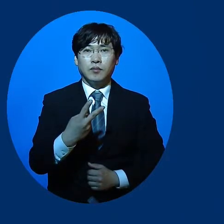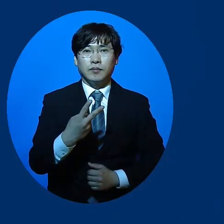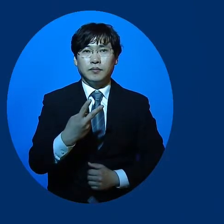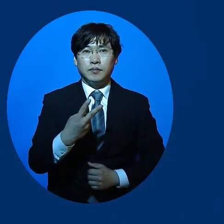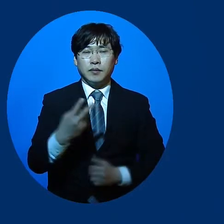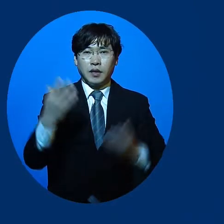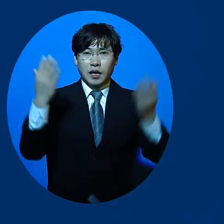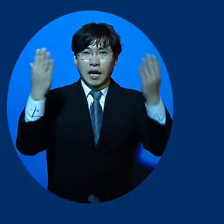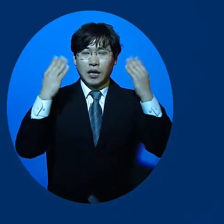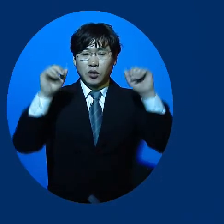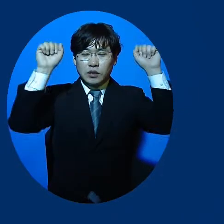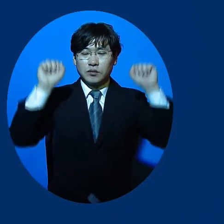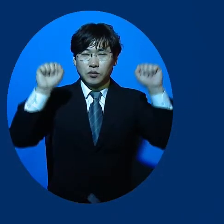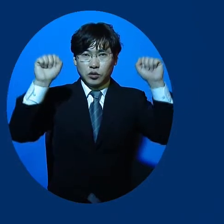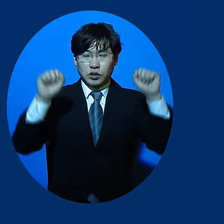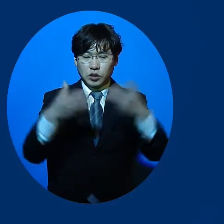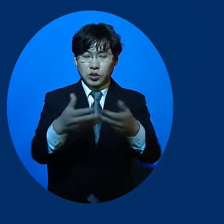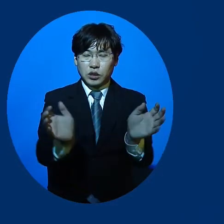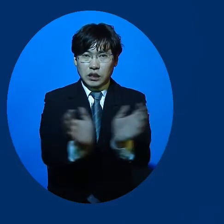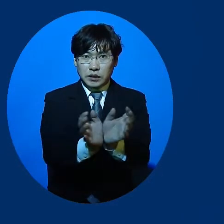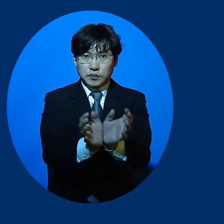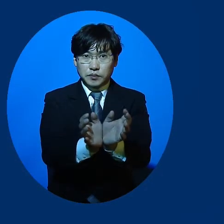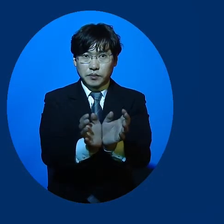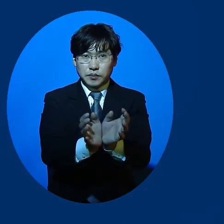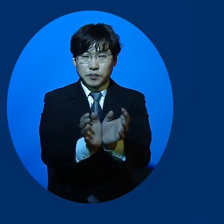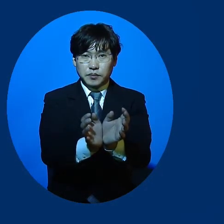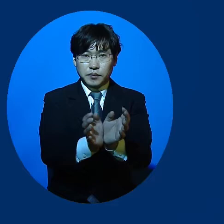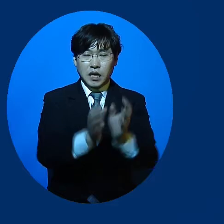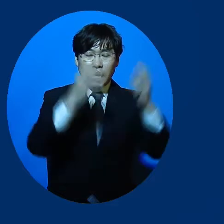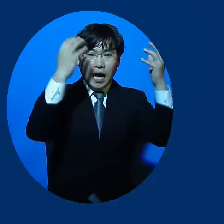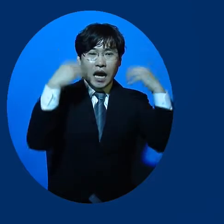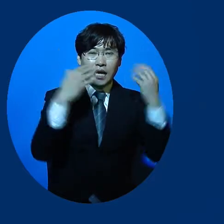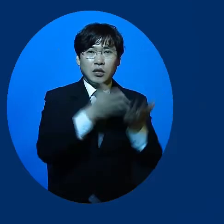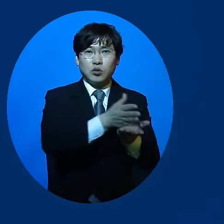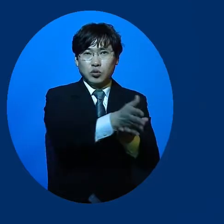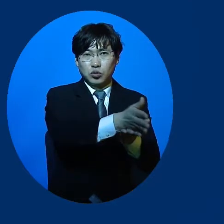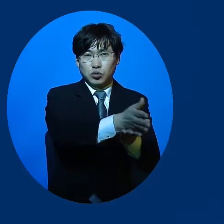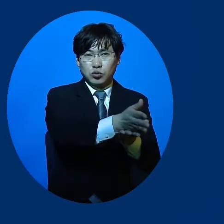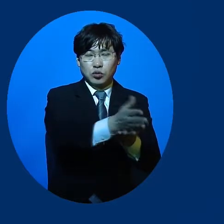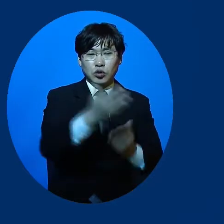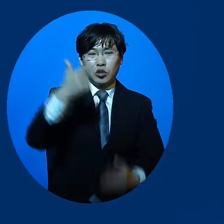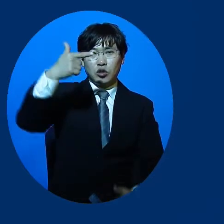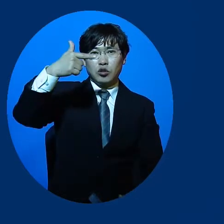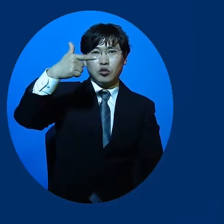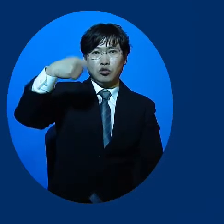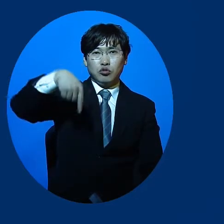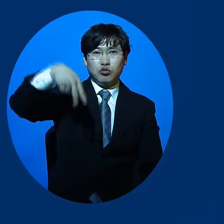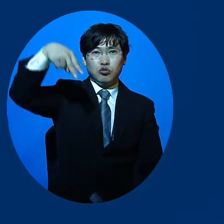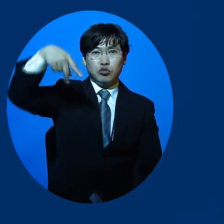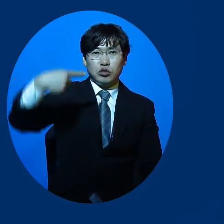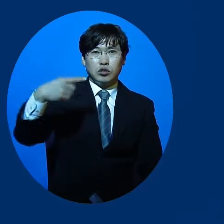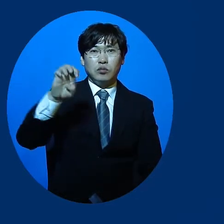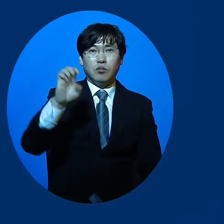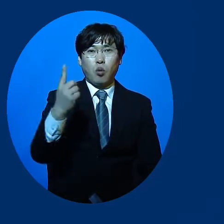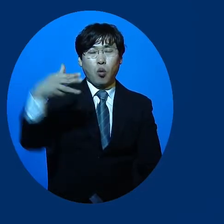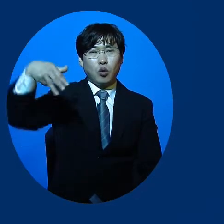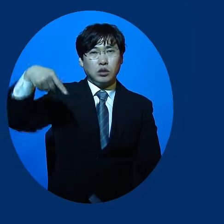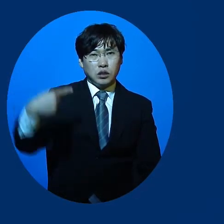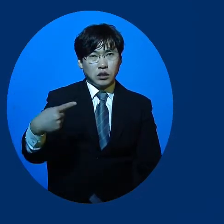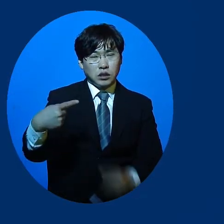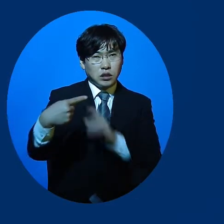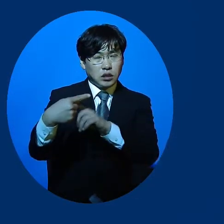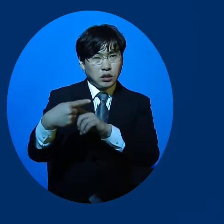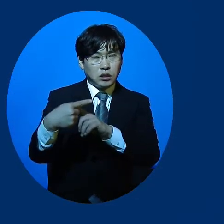학교 스포츠 클럽 종목이 학예 종목 관련된 종목들이 뉴스포츠 이름으로 또다시 등장을 하고 있는데요.